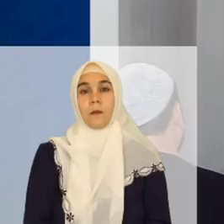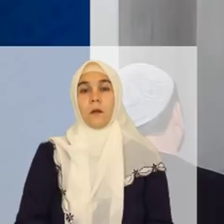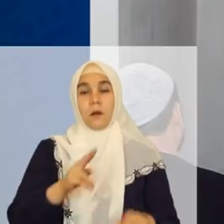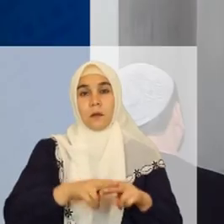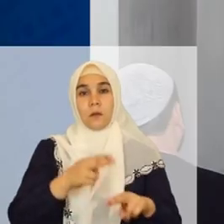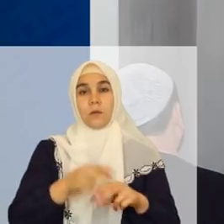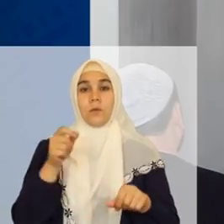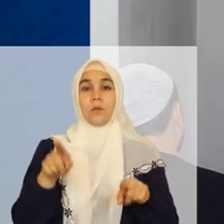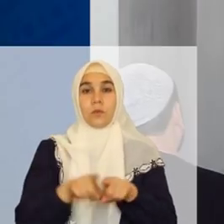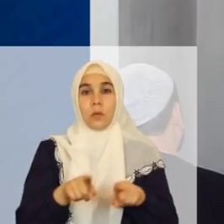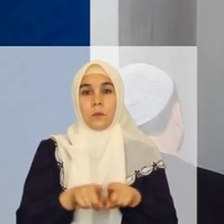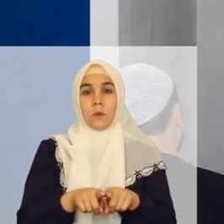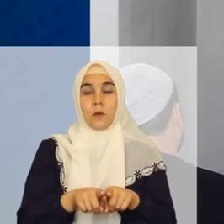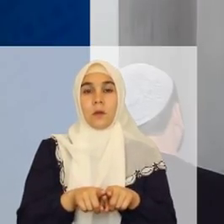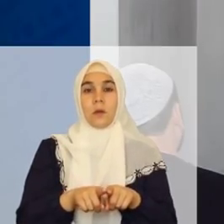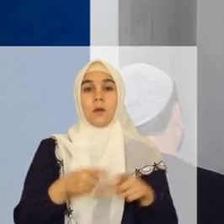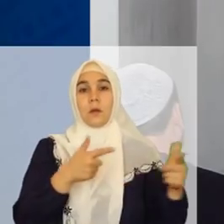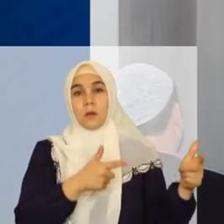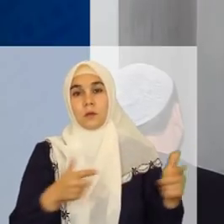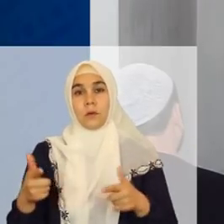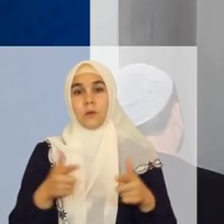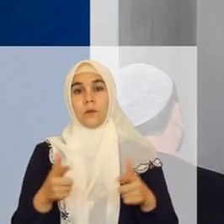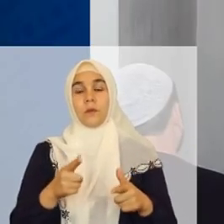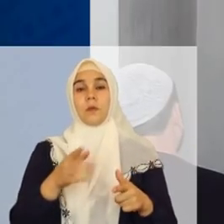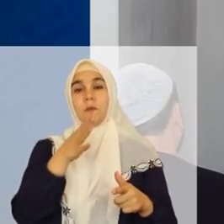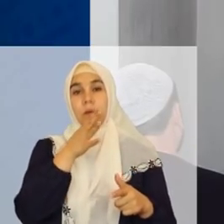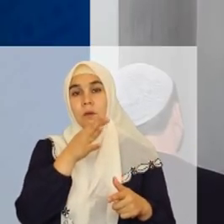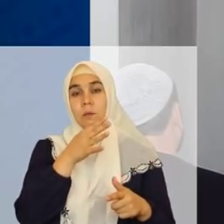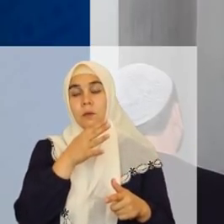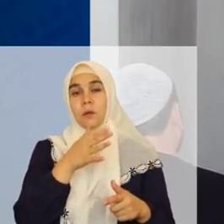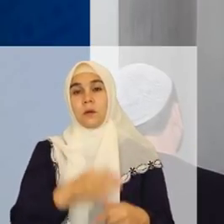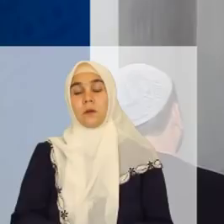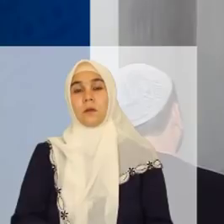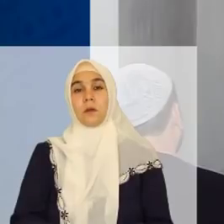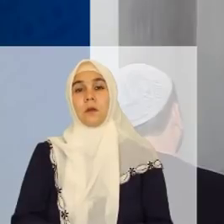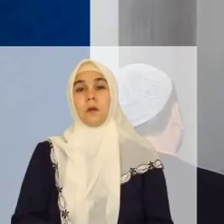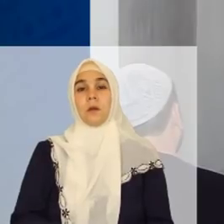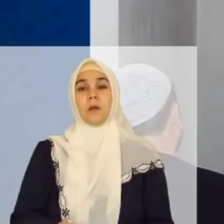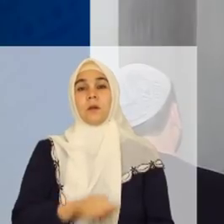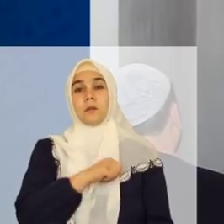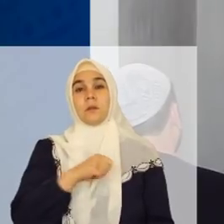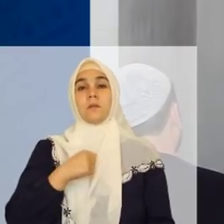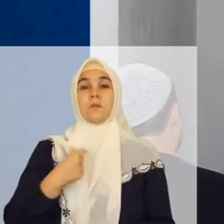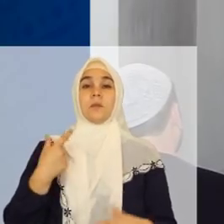Ana shunga o'xshab tayyorgarligi davomida riyodan,